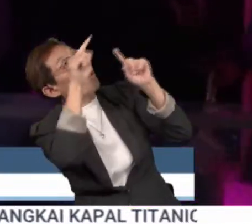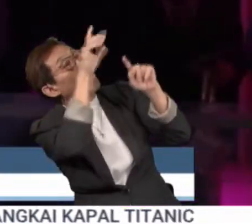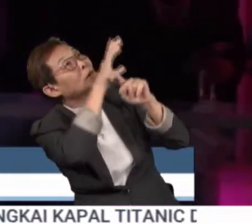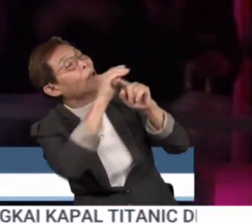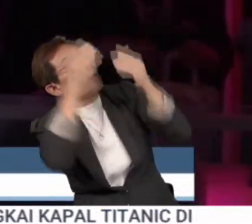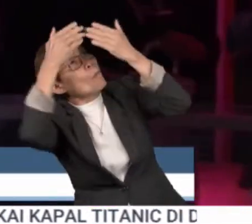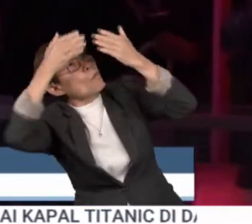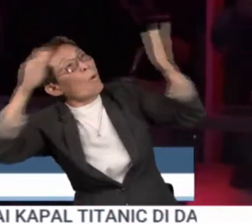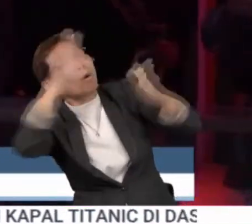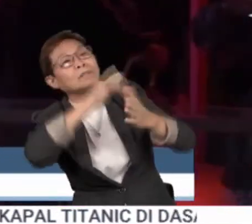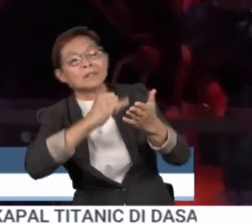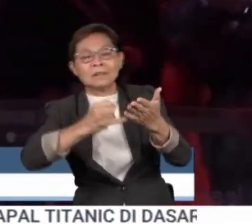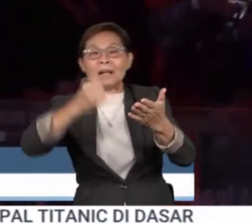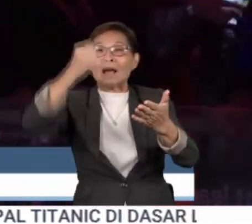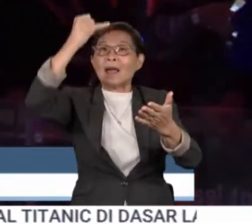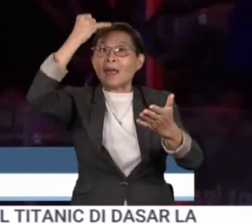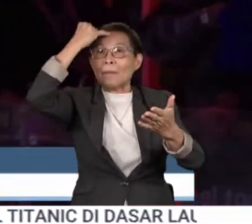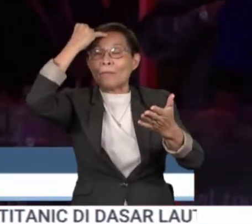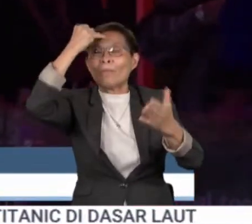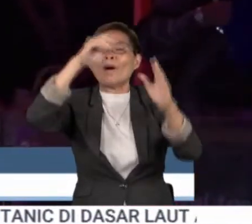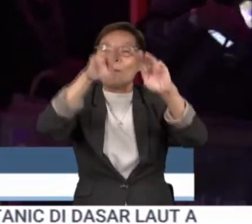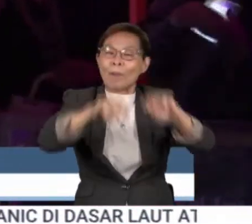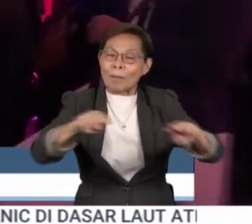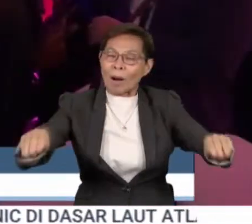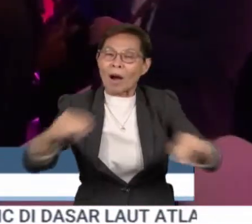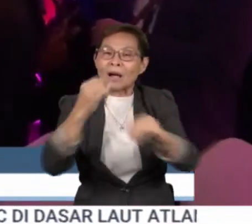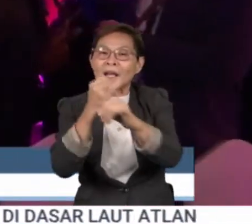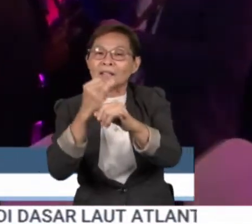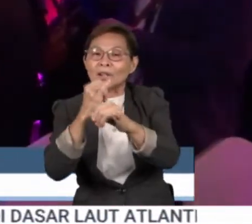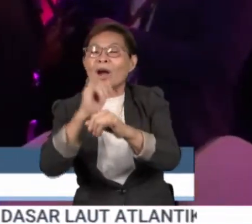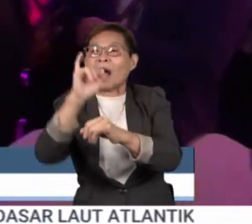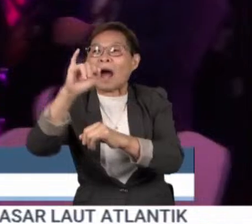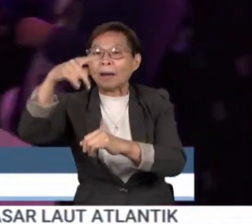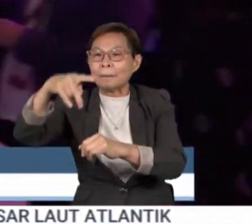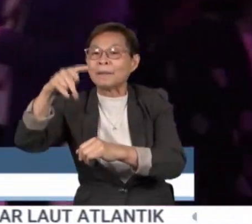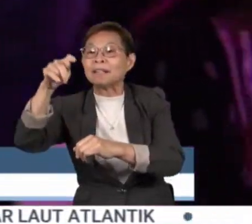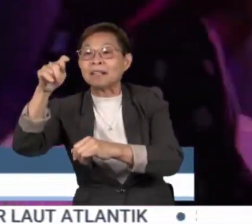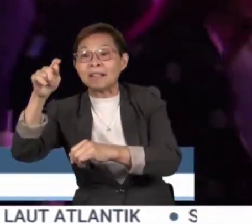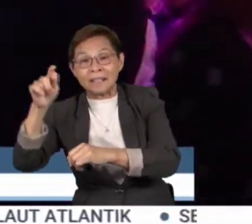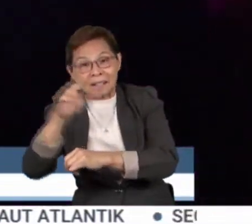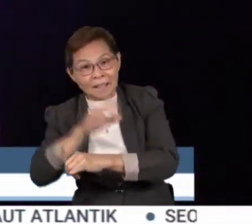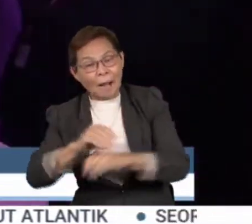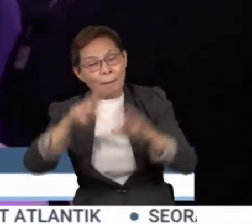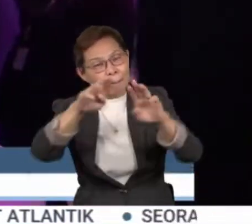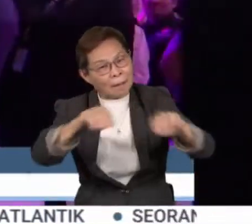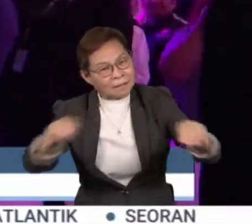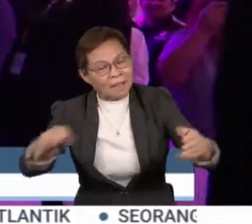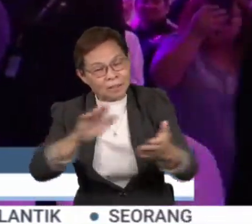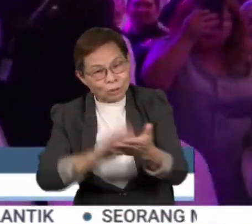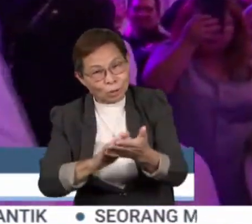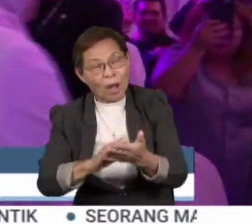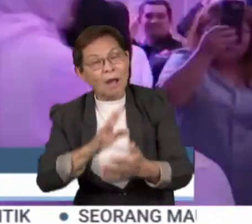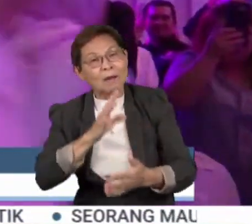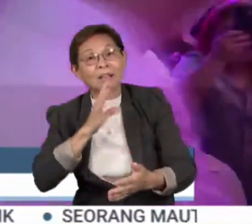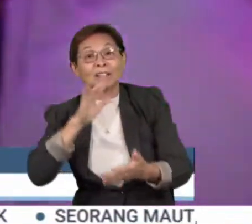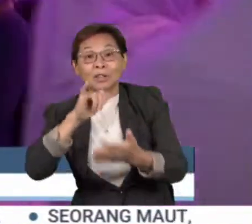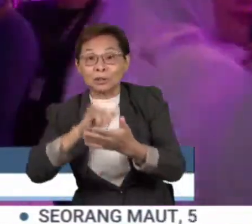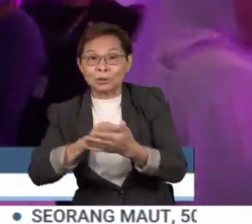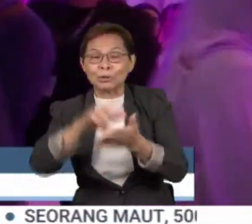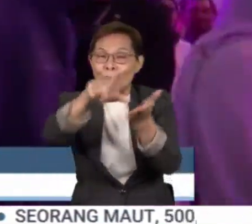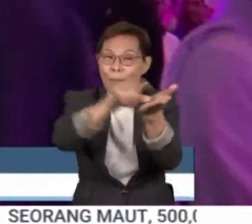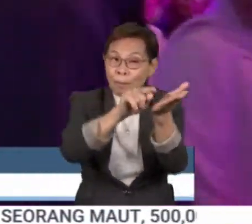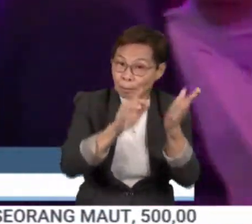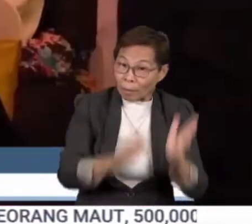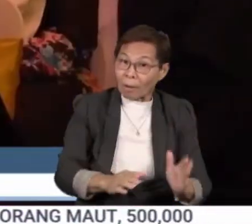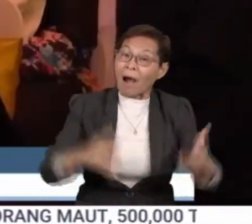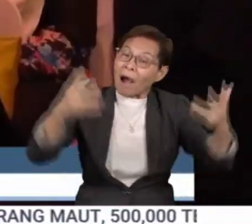memberi pendedahan dan ilmu pengetahuan kepada pelajar institusi pengajian tinggi dan pelajar sekolah. Beliau berkata demikian kepada